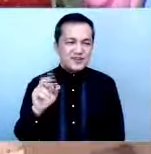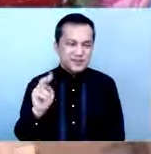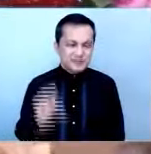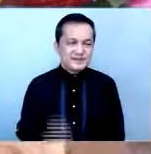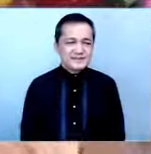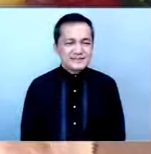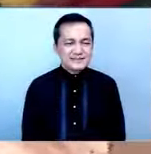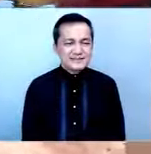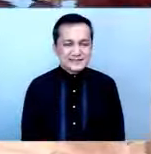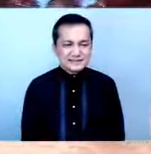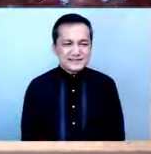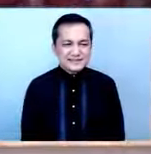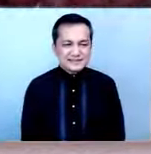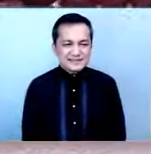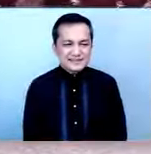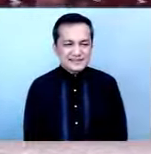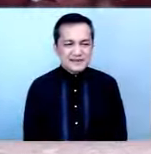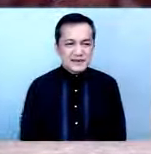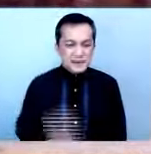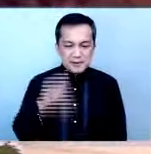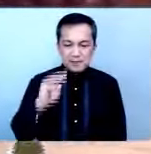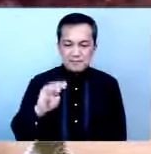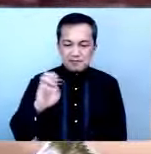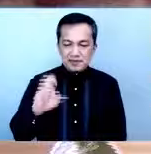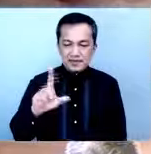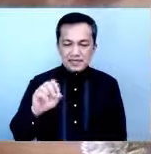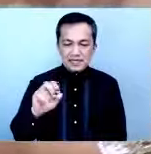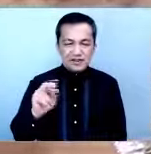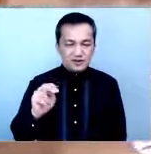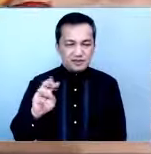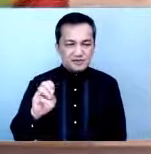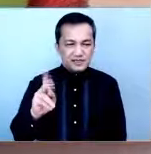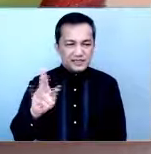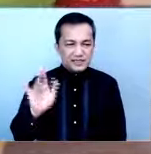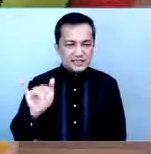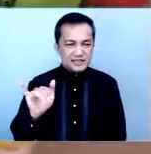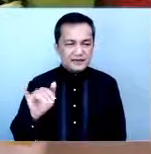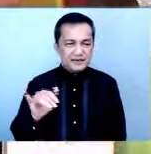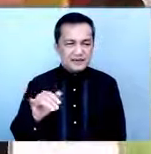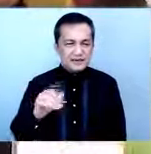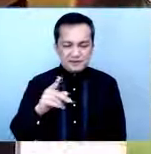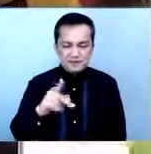Melon! Ito ang melon medley, guys. Ito. Pero alam niyo talaga, ang feel niya kamasarap.